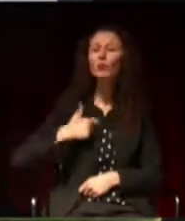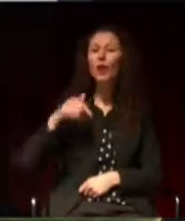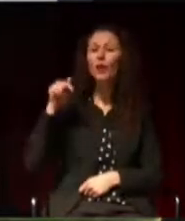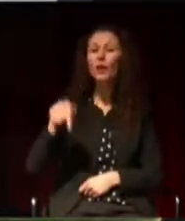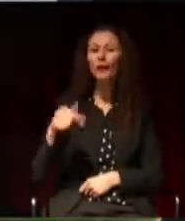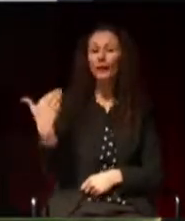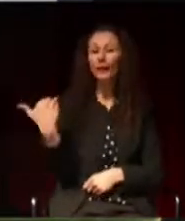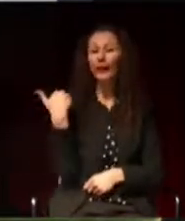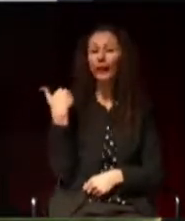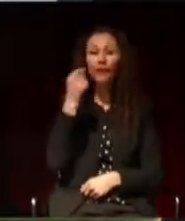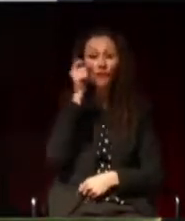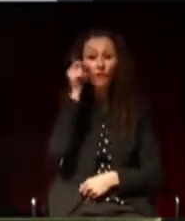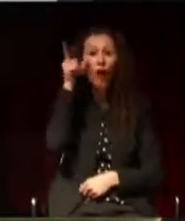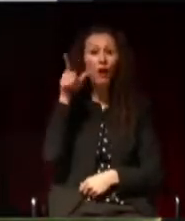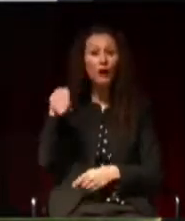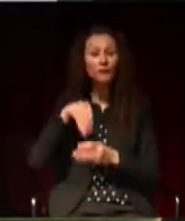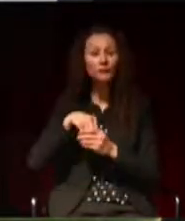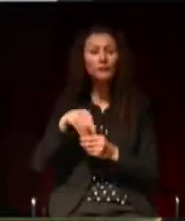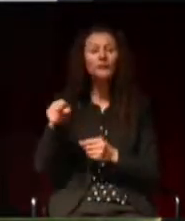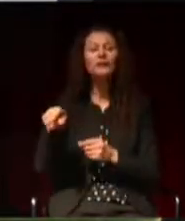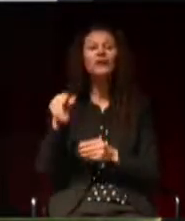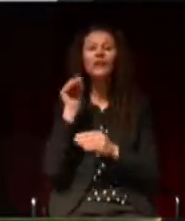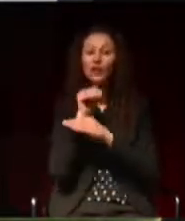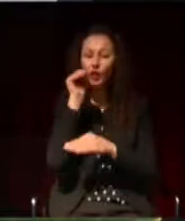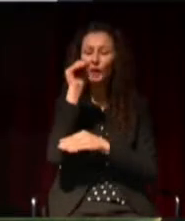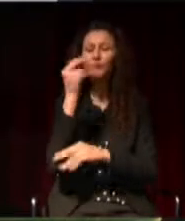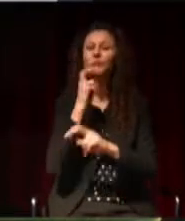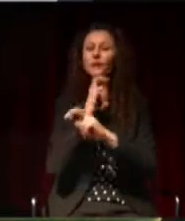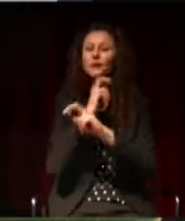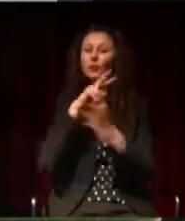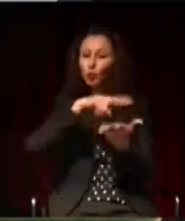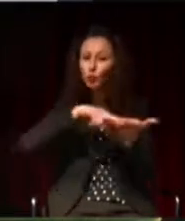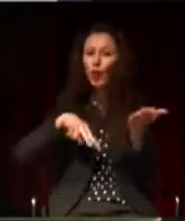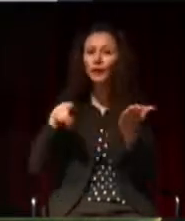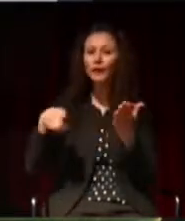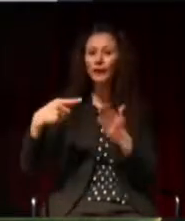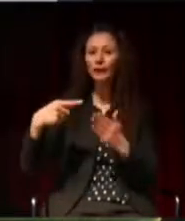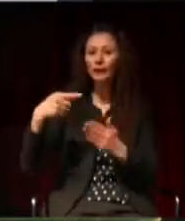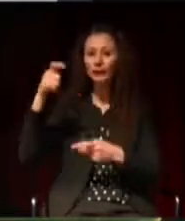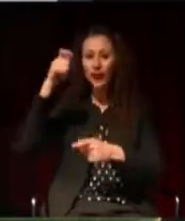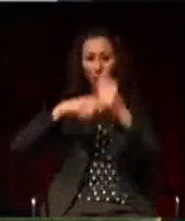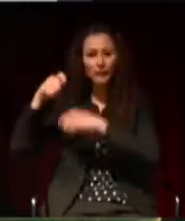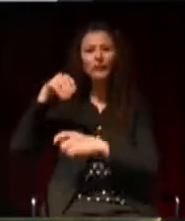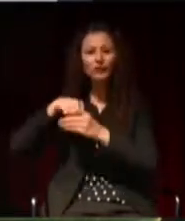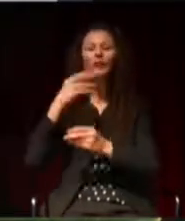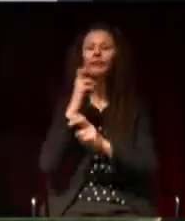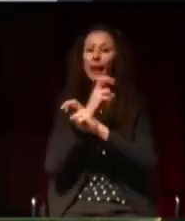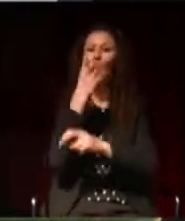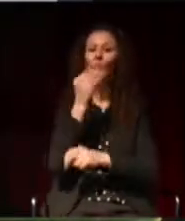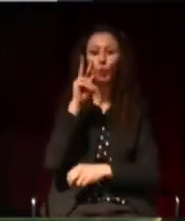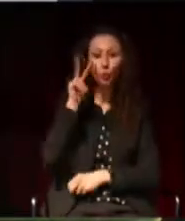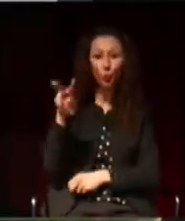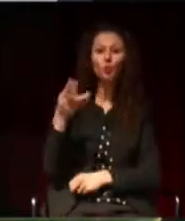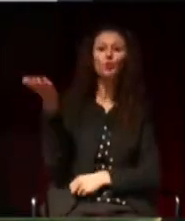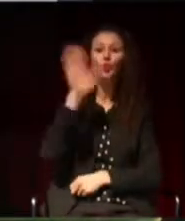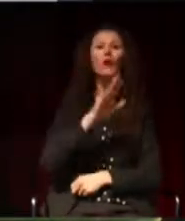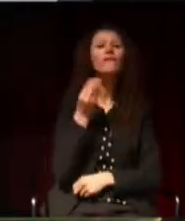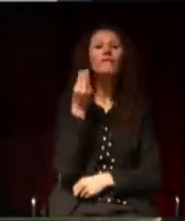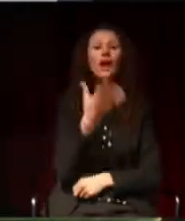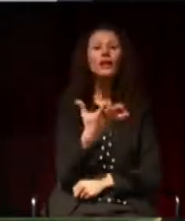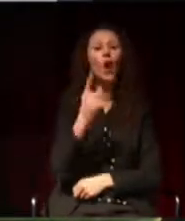bu yeni fark ettiğimiz, yaşadığımız risk, ruhsatlı yapıların da tehlikeli olduğunu gördükten sonra